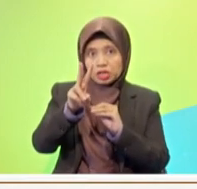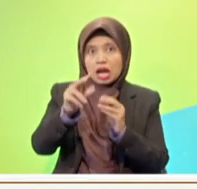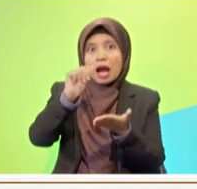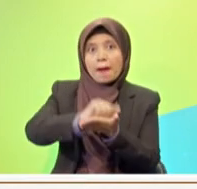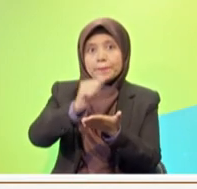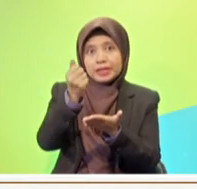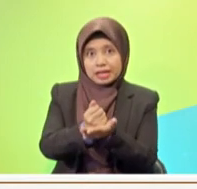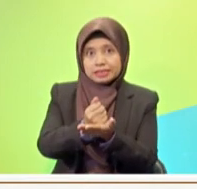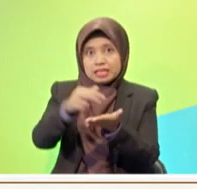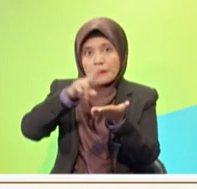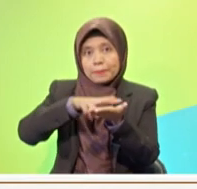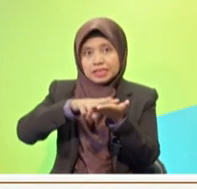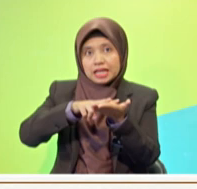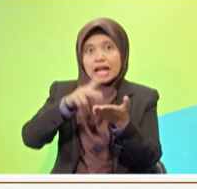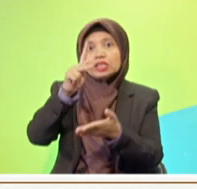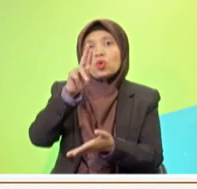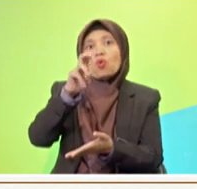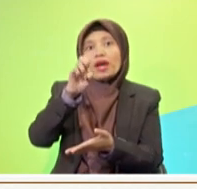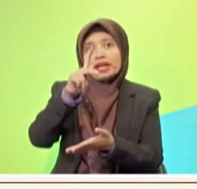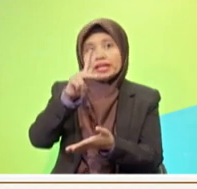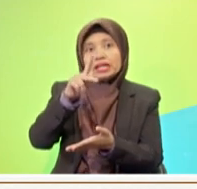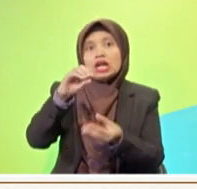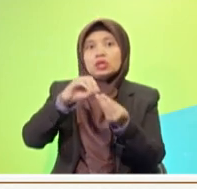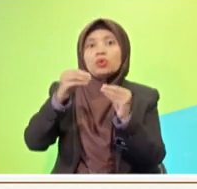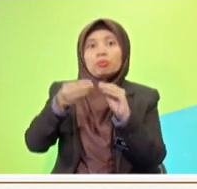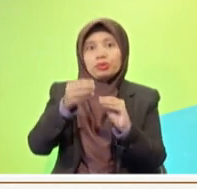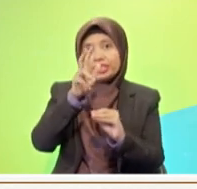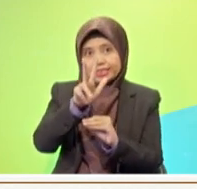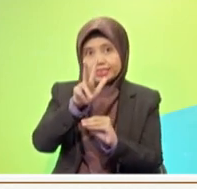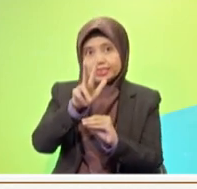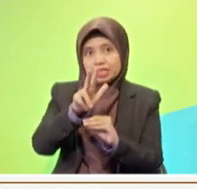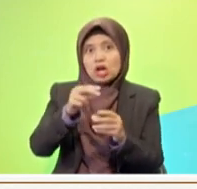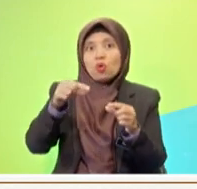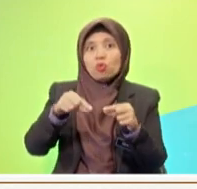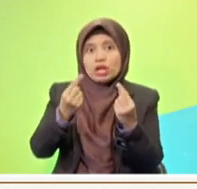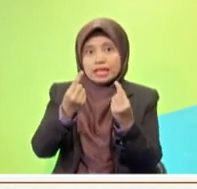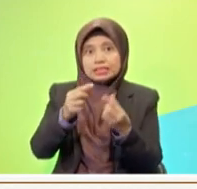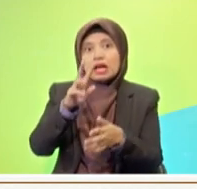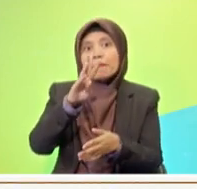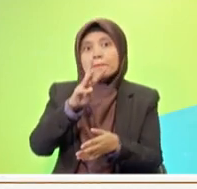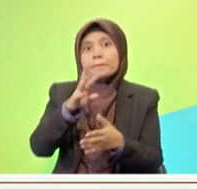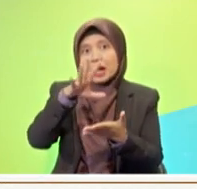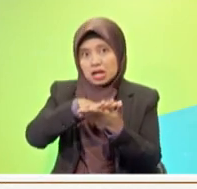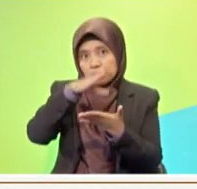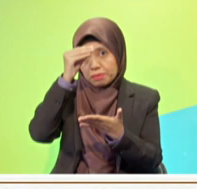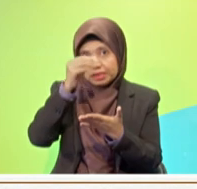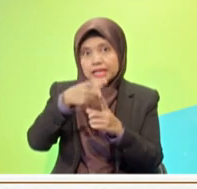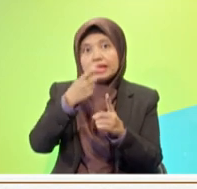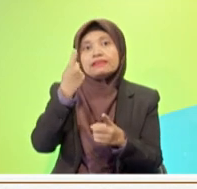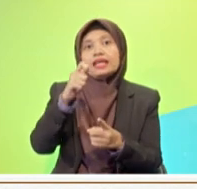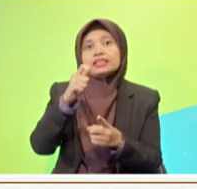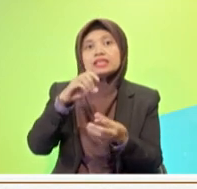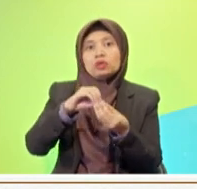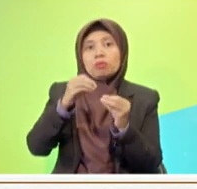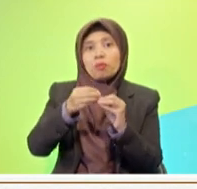bacaan kue pada teks activity ketiga mengulas maklumat daripada teks dan Activity Keempat